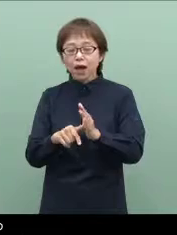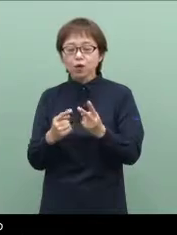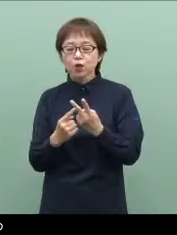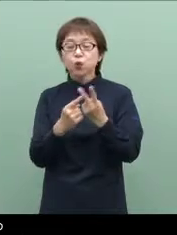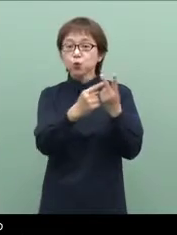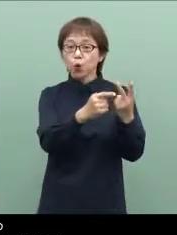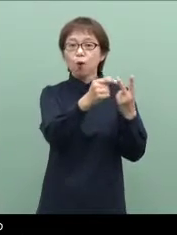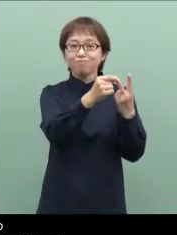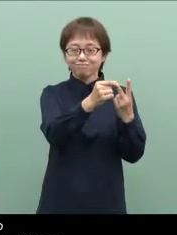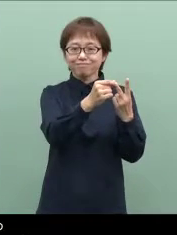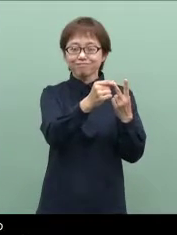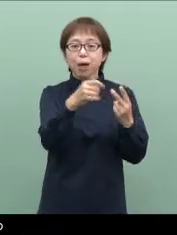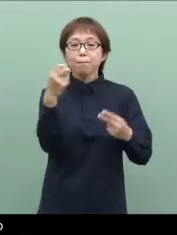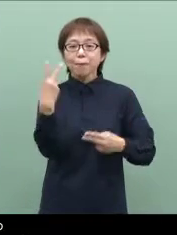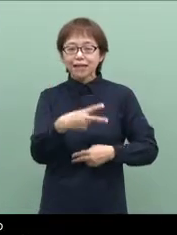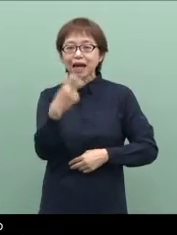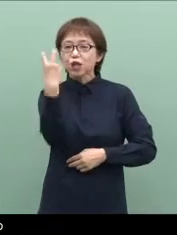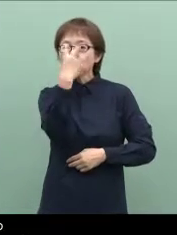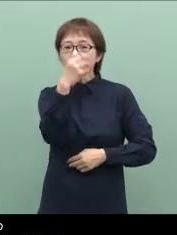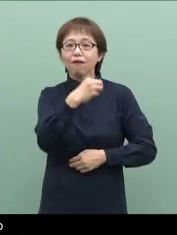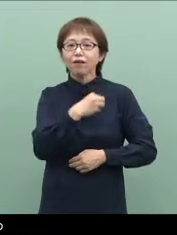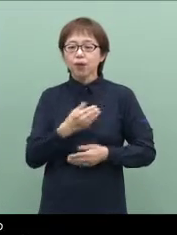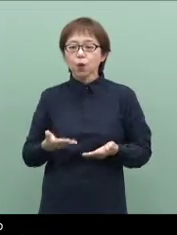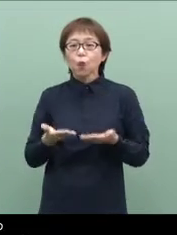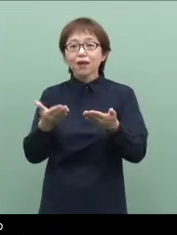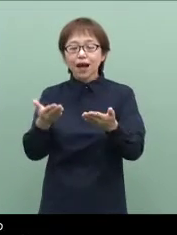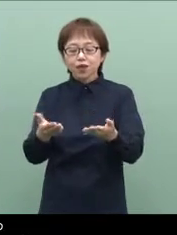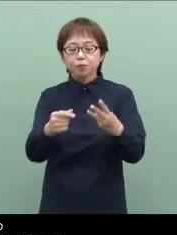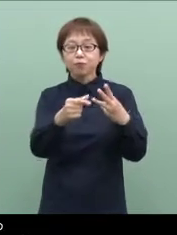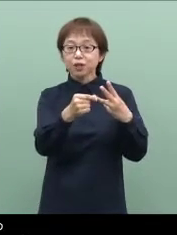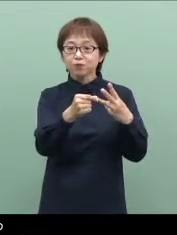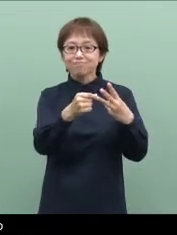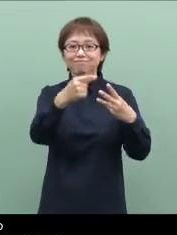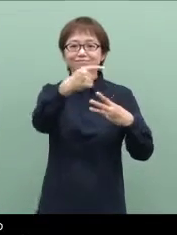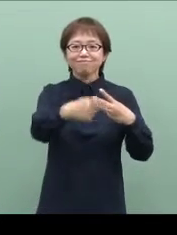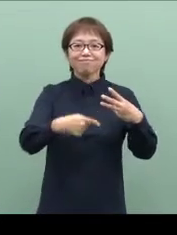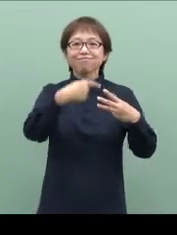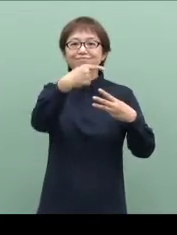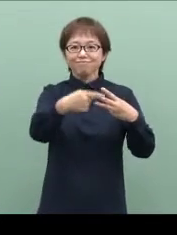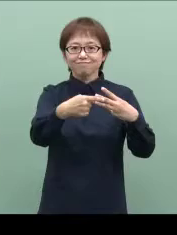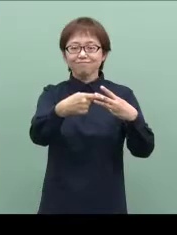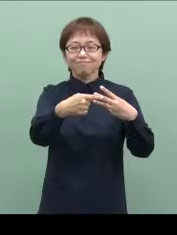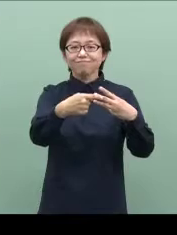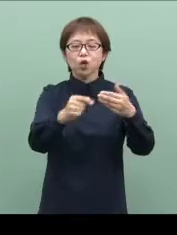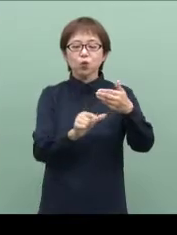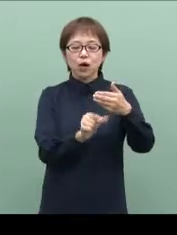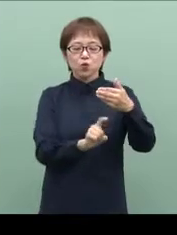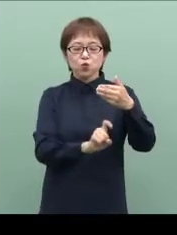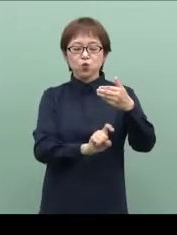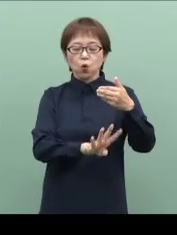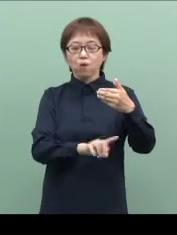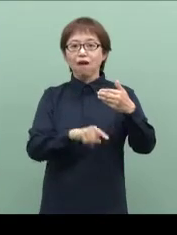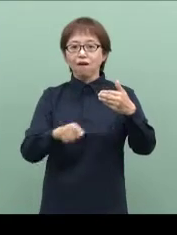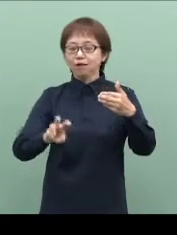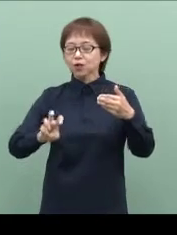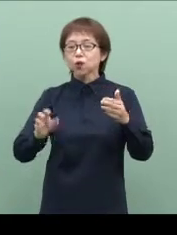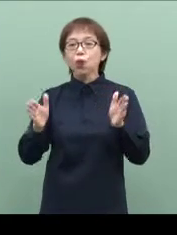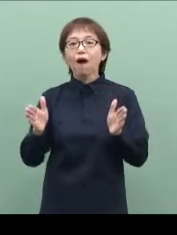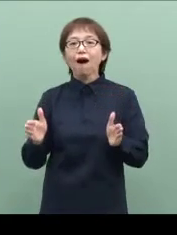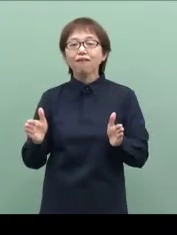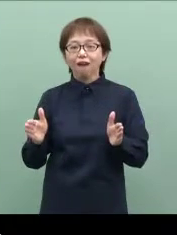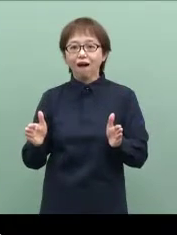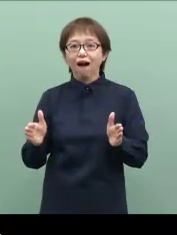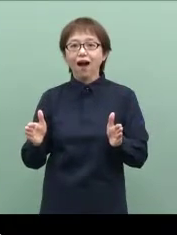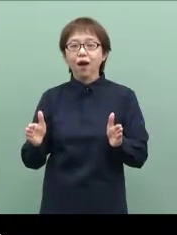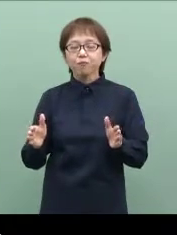票で回答し、郵送か調査員に提出する方法の3通りあります。9月14日から9月30日にかけ